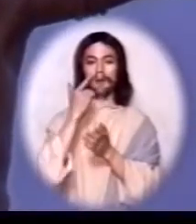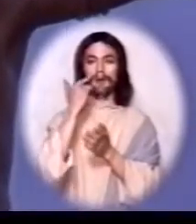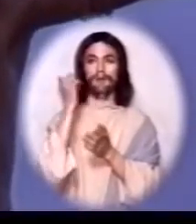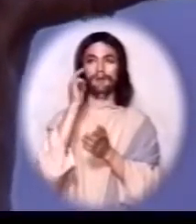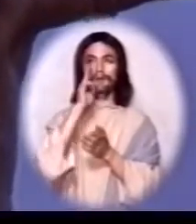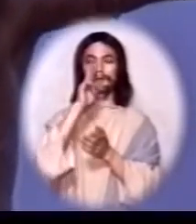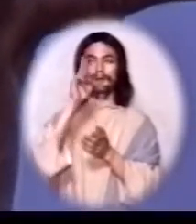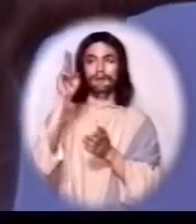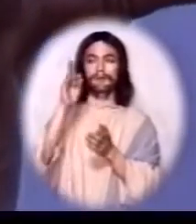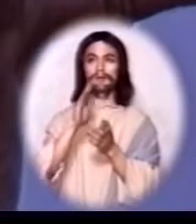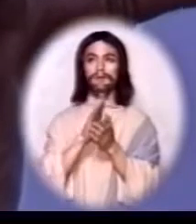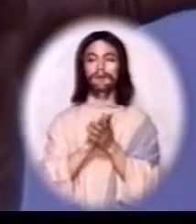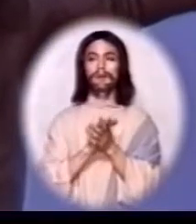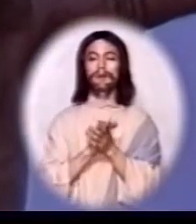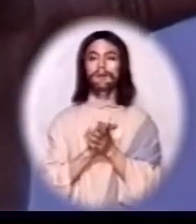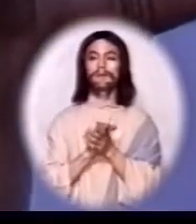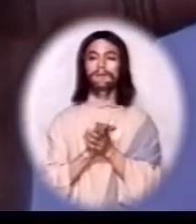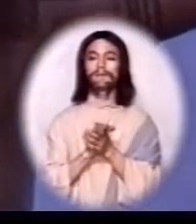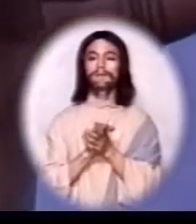아버지요.